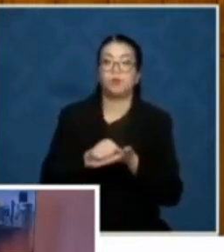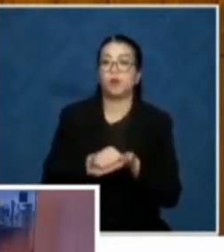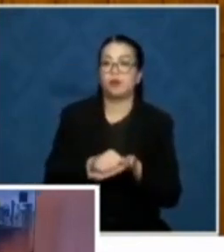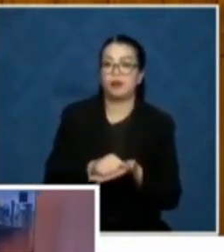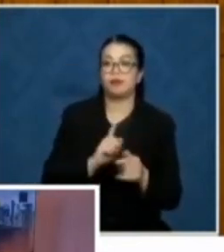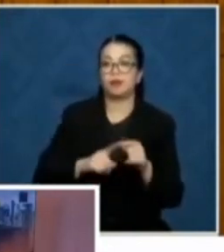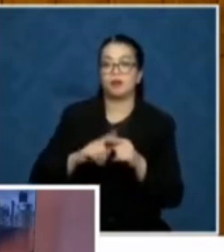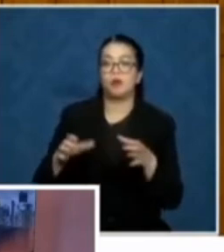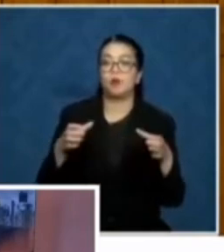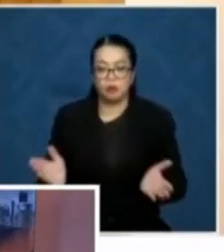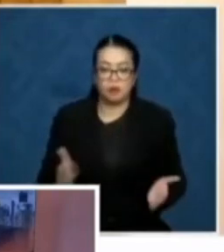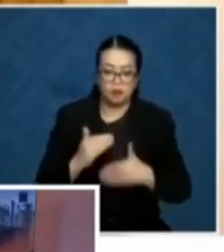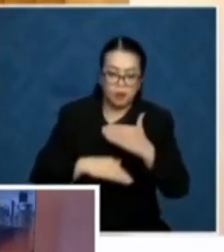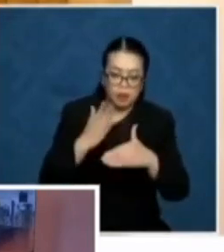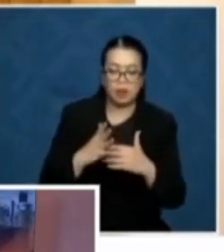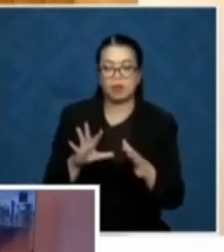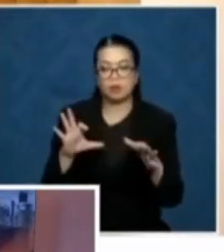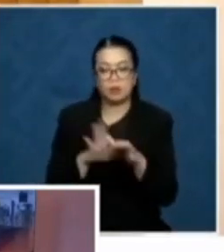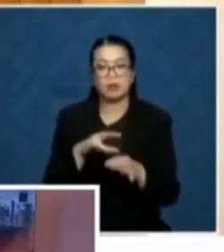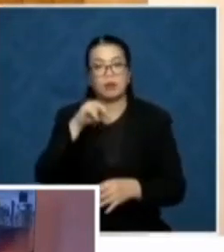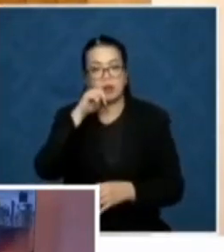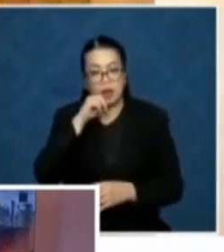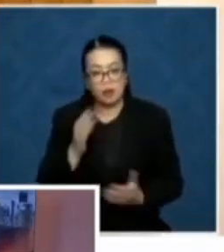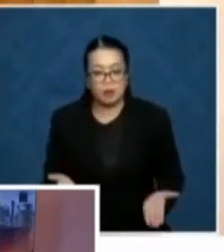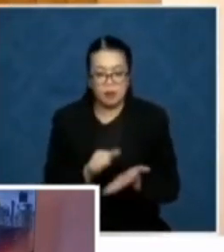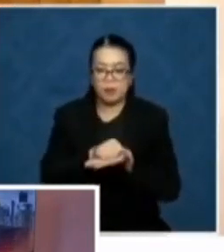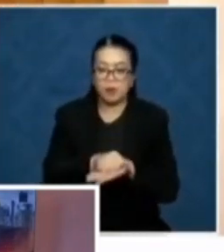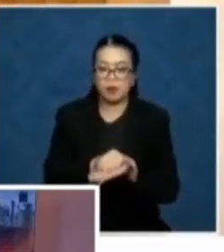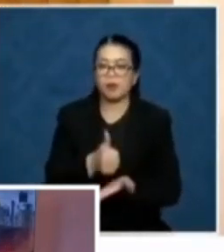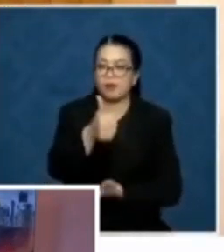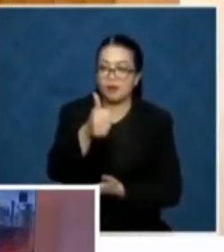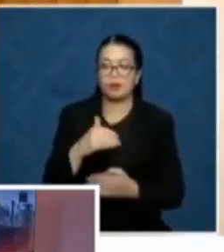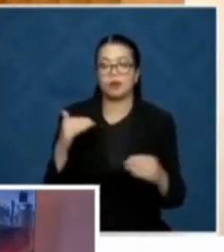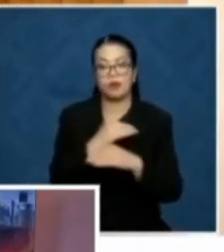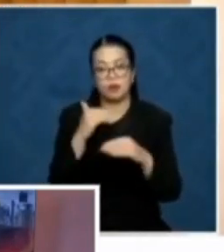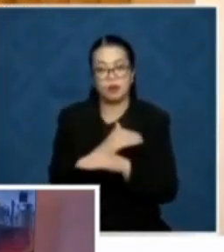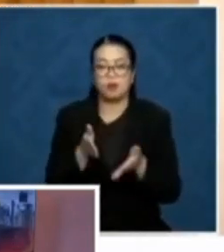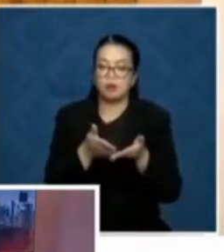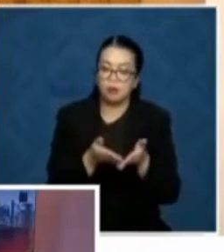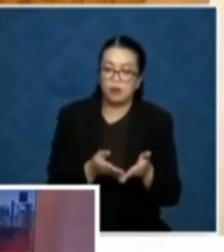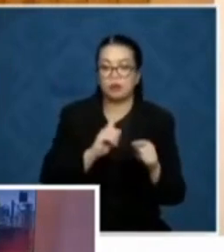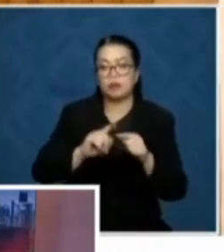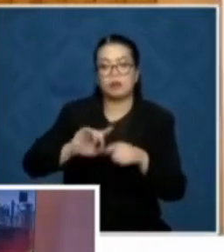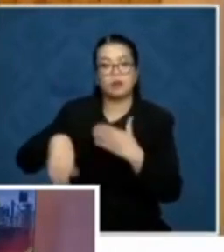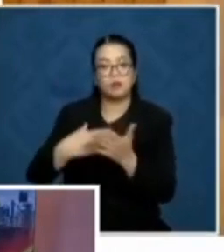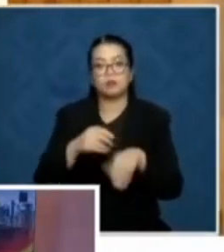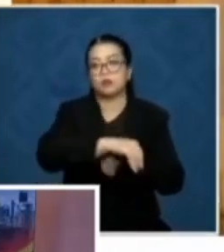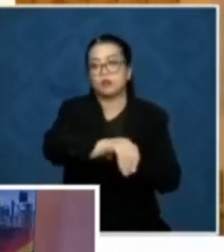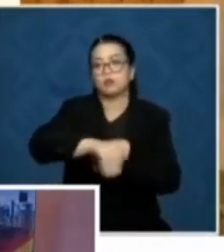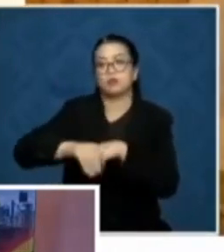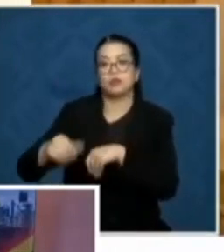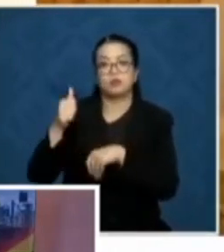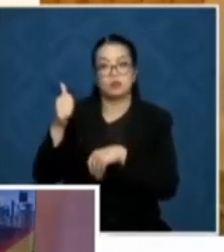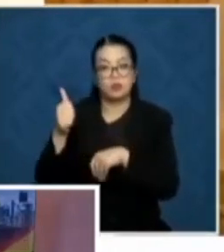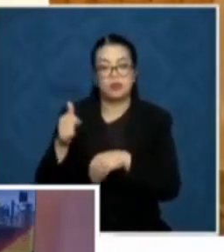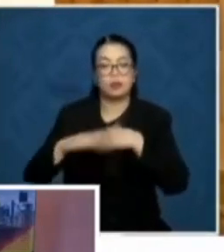นแต่ว่าเวลาคุณโจมตีกันเนี่ยคุณโจมตีกันที่นี่เป็นประยุทธ์นี่เป็นเศรษฐาจริงๆมันไม่ใช่ไม่ว่าหน้าไหนก็ตามที่